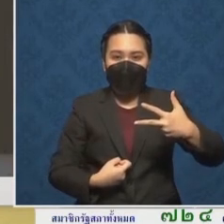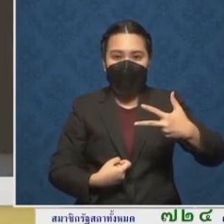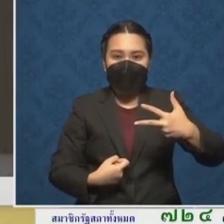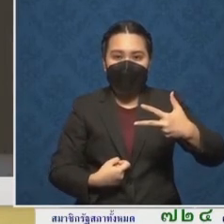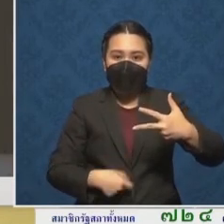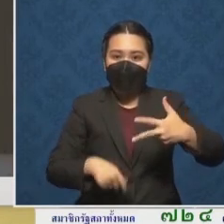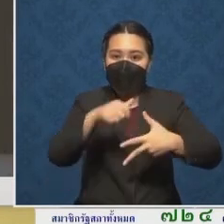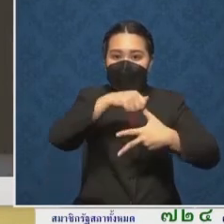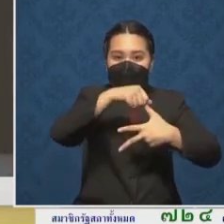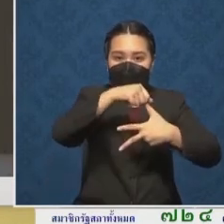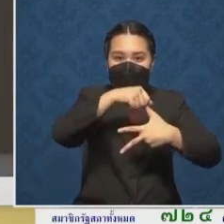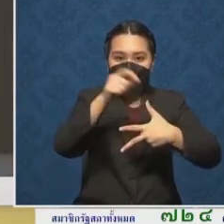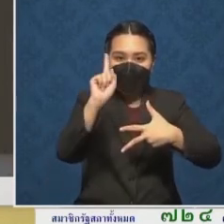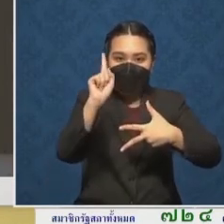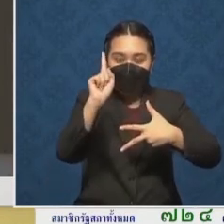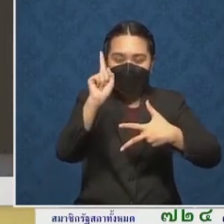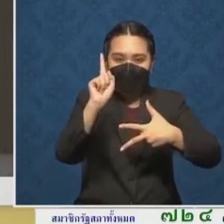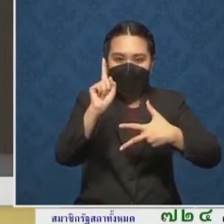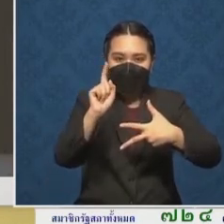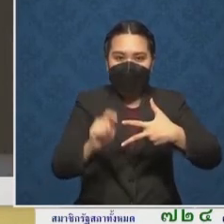าเนี่ยคือประการที่1